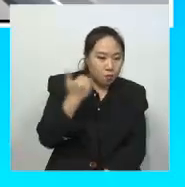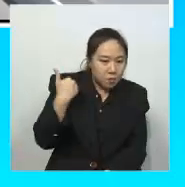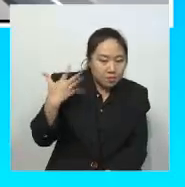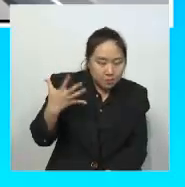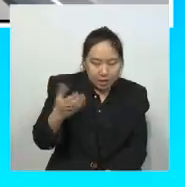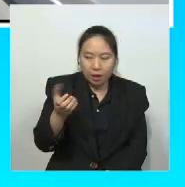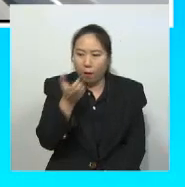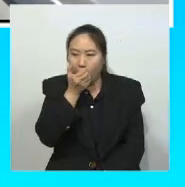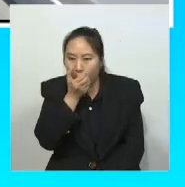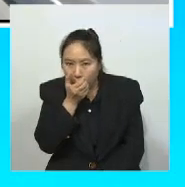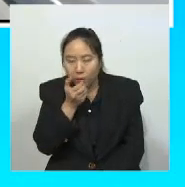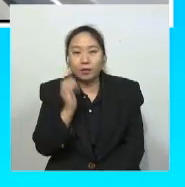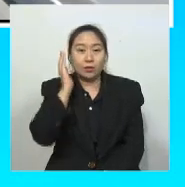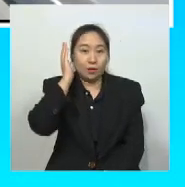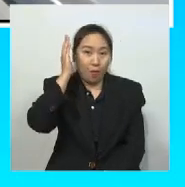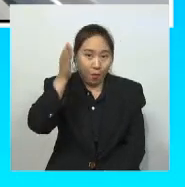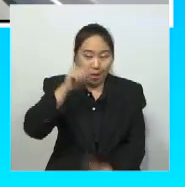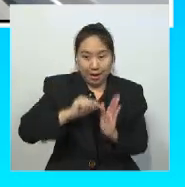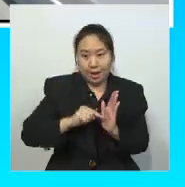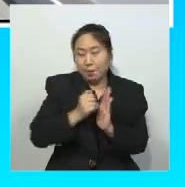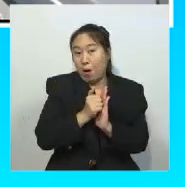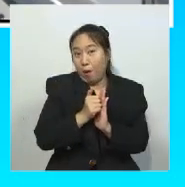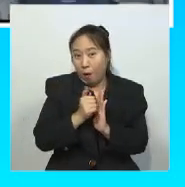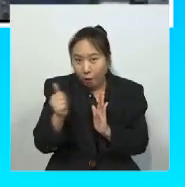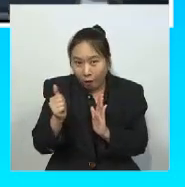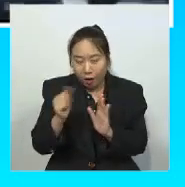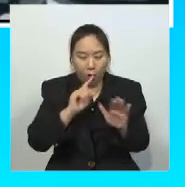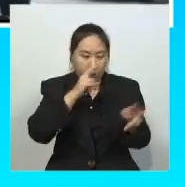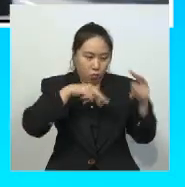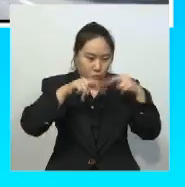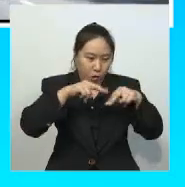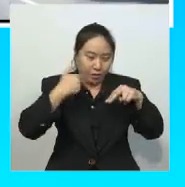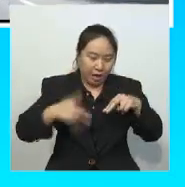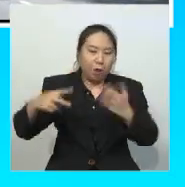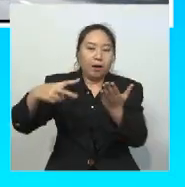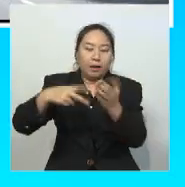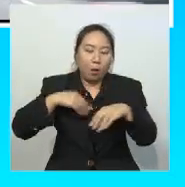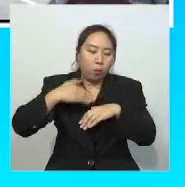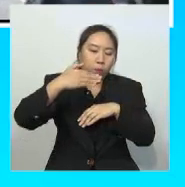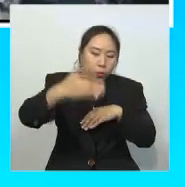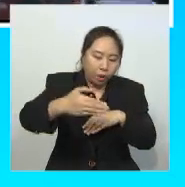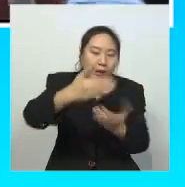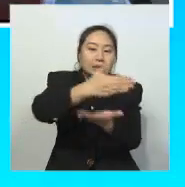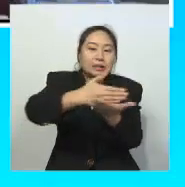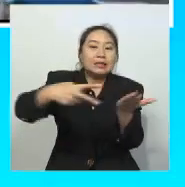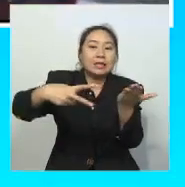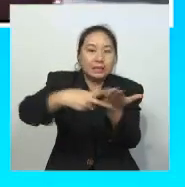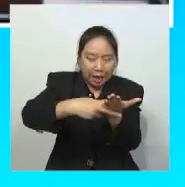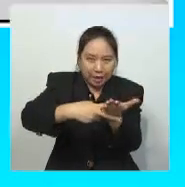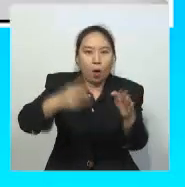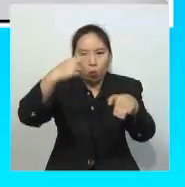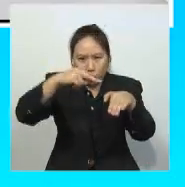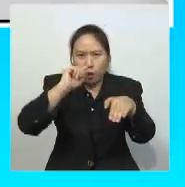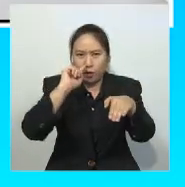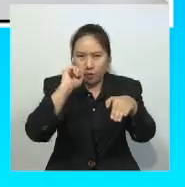ขภาพแล้วจากนี้ไปจะไม่ได้ตรวจแค่ในช่วงของต้นทางเท่านั้นให้ไปสุ่มตรวจระหว่างทางนะคะโดยเป็นการเพิ่มความถี่มากยิ่